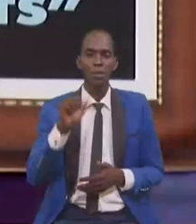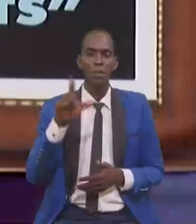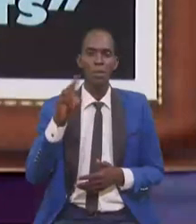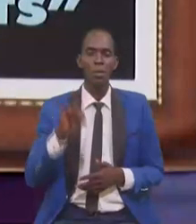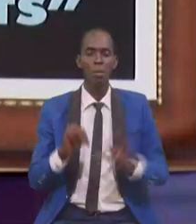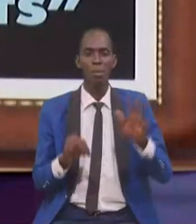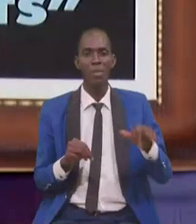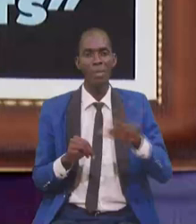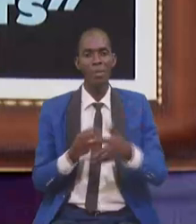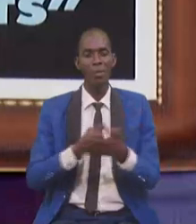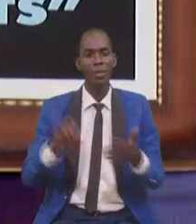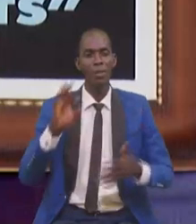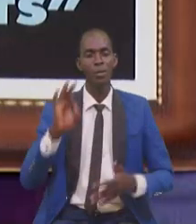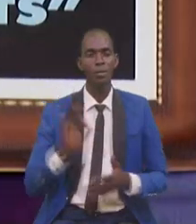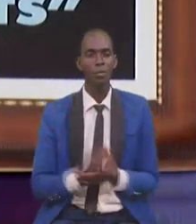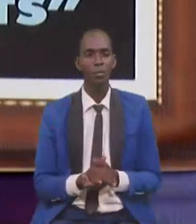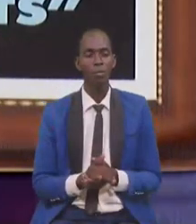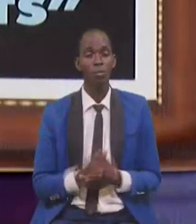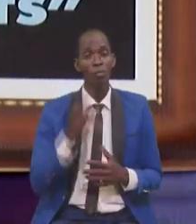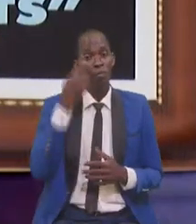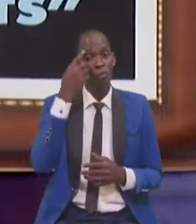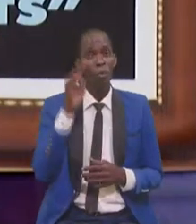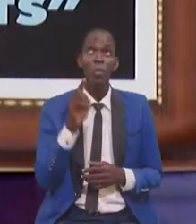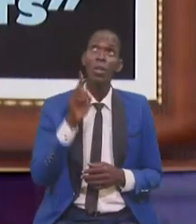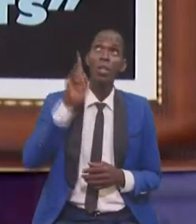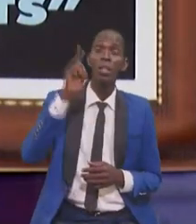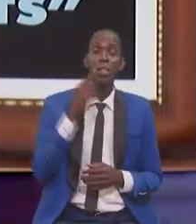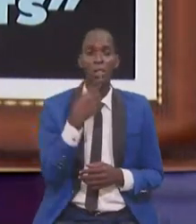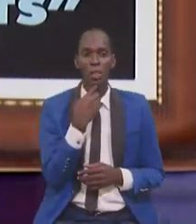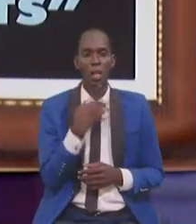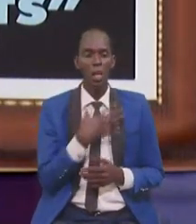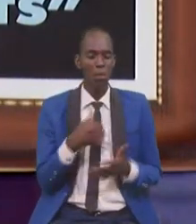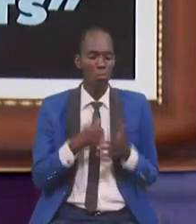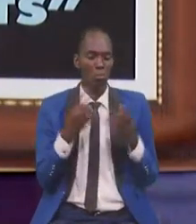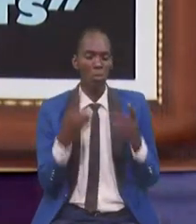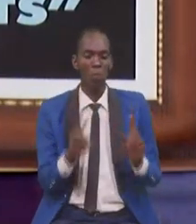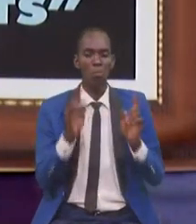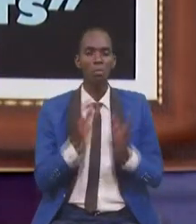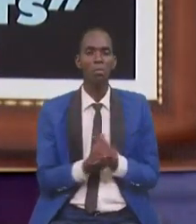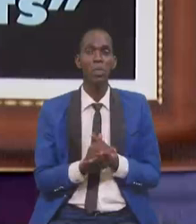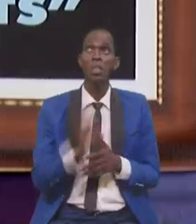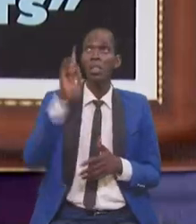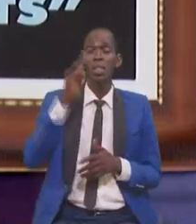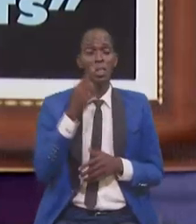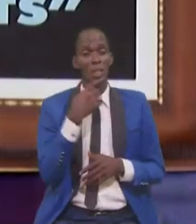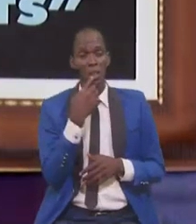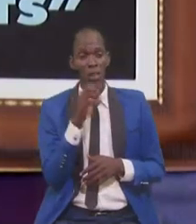33, verset 9. Psaume 33, 9. Car il dit et la chose arrive.